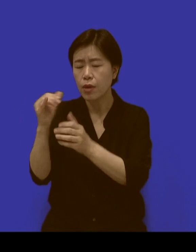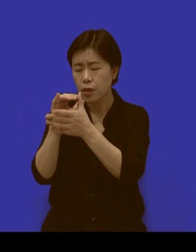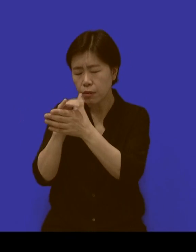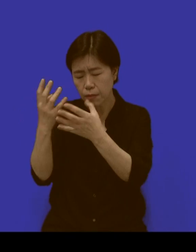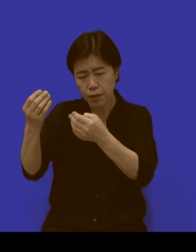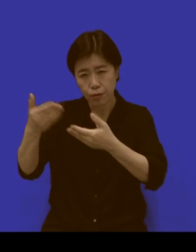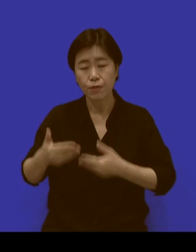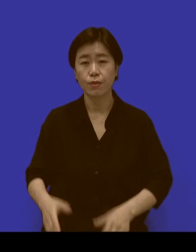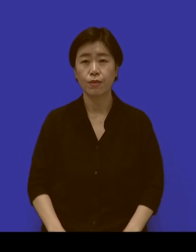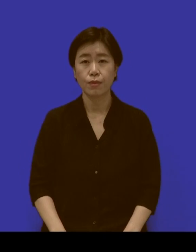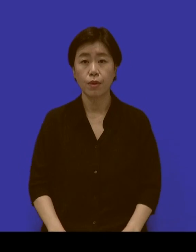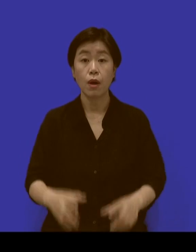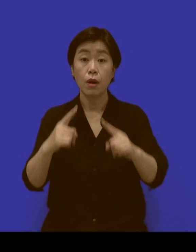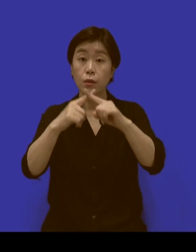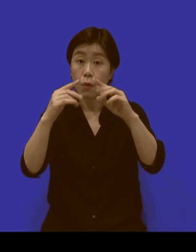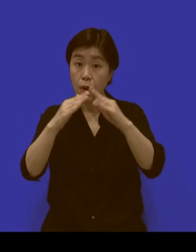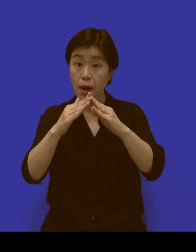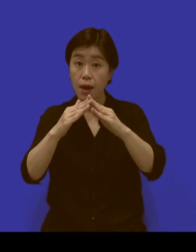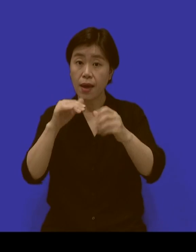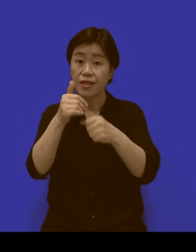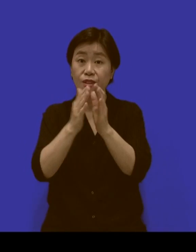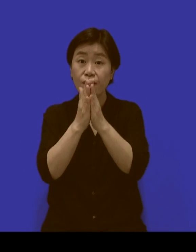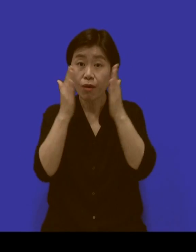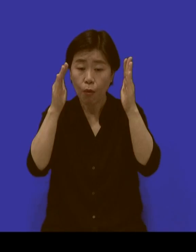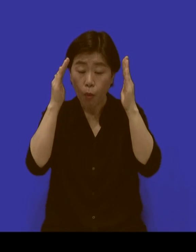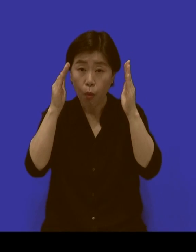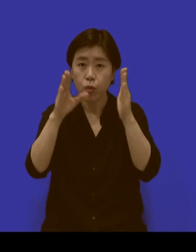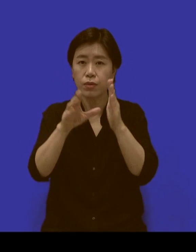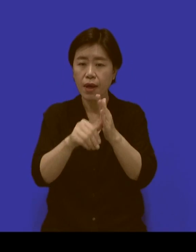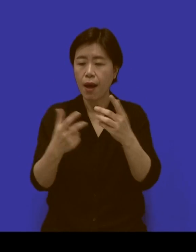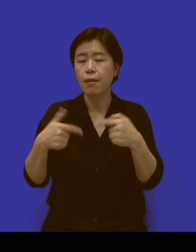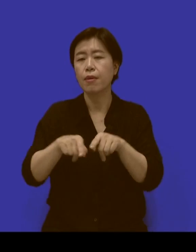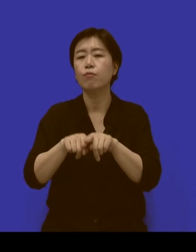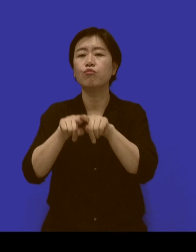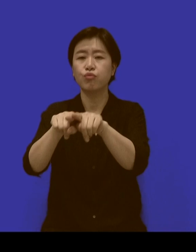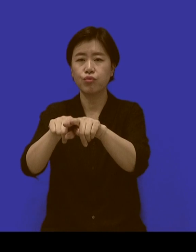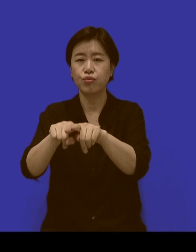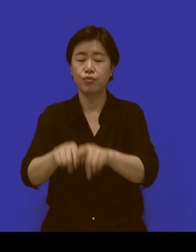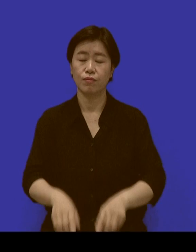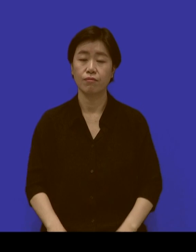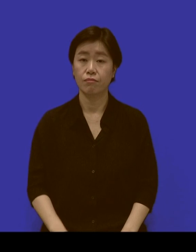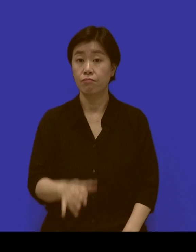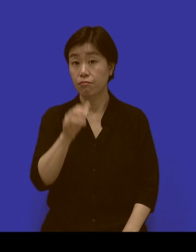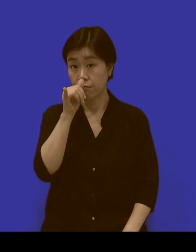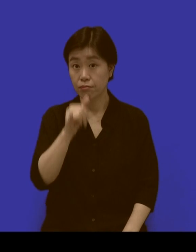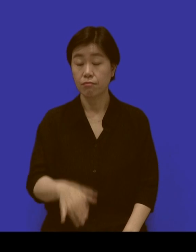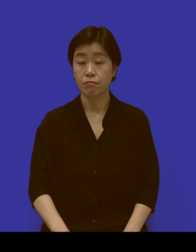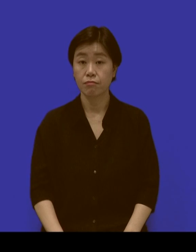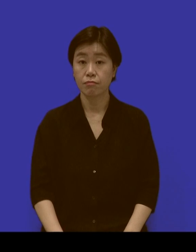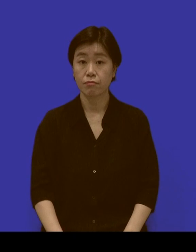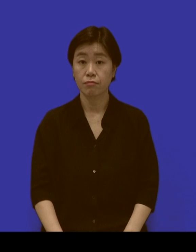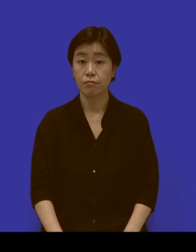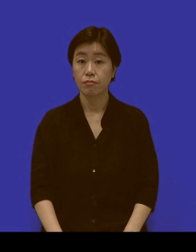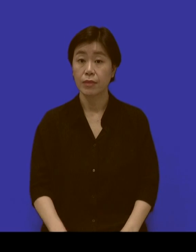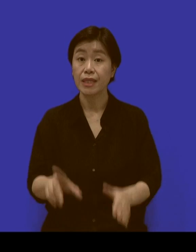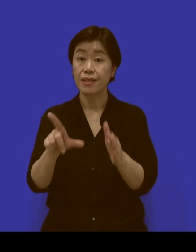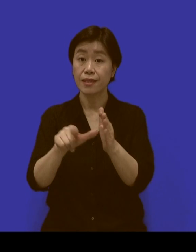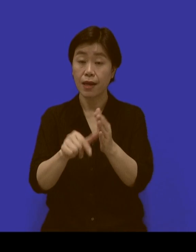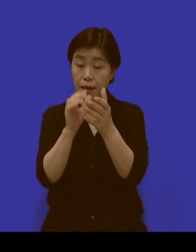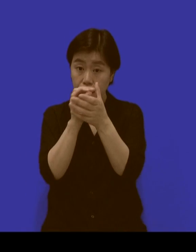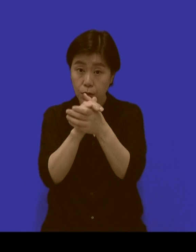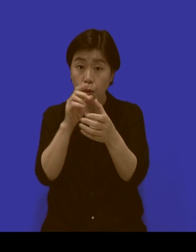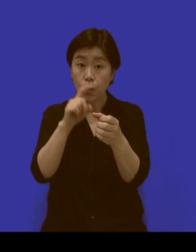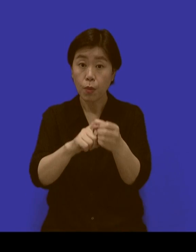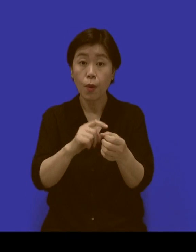말씀 사경에도 같이 데리고 가고, 그럼 전 예. 옆에서 자고 있고, 예. 말씀도 많이 보내주고 하면서 그때 여러 가지 기도를 했는데 그게